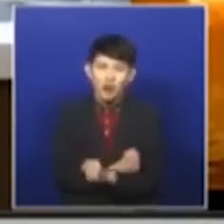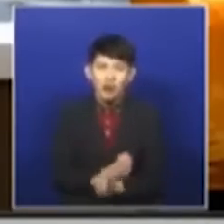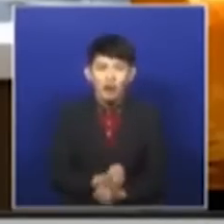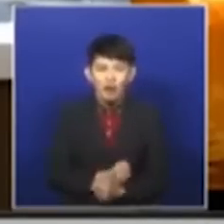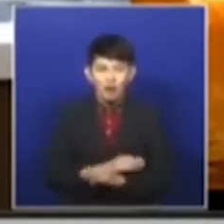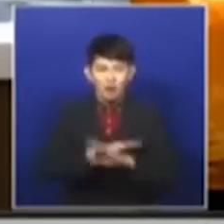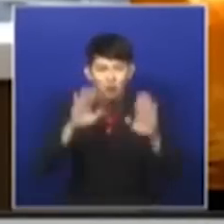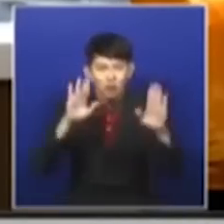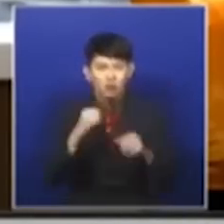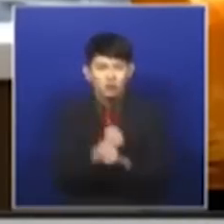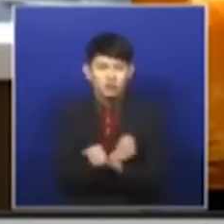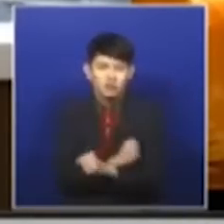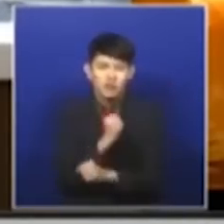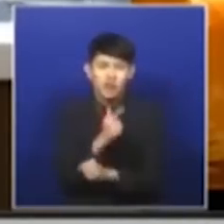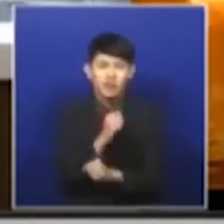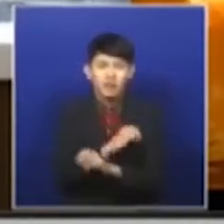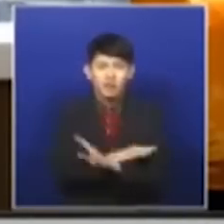างหรอครับ